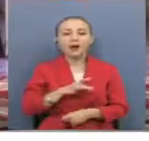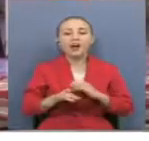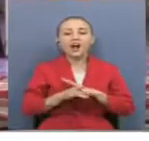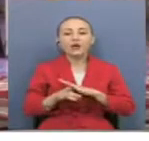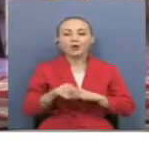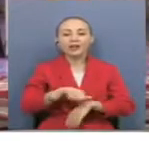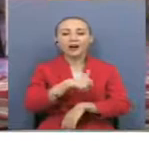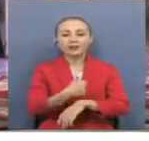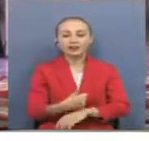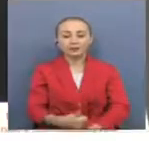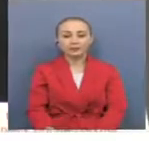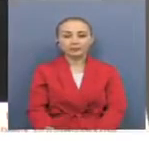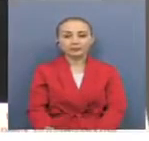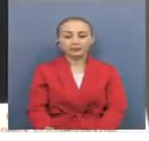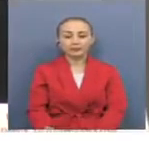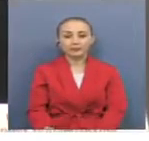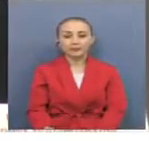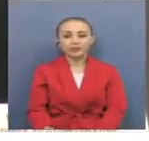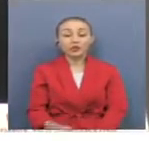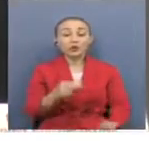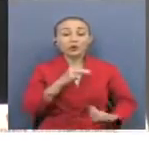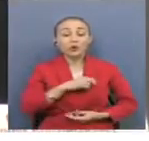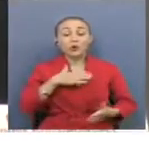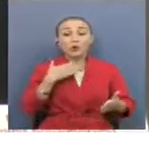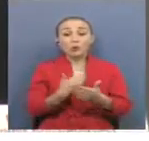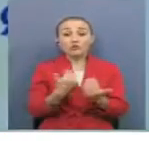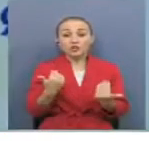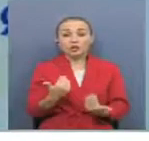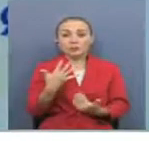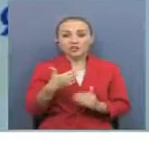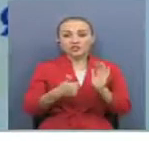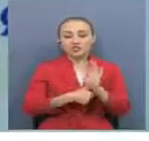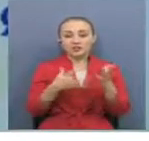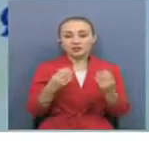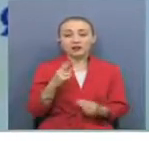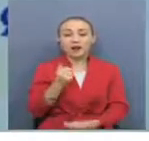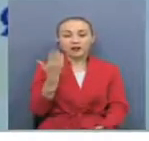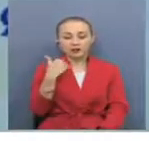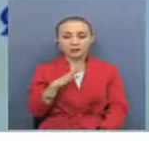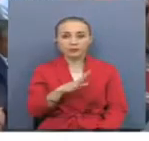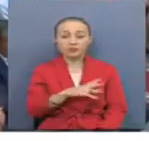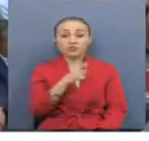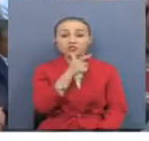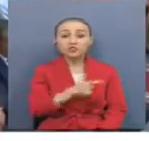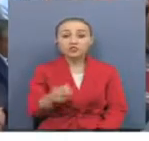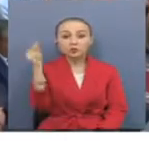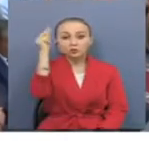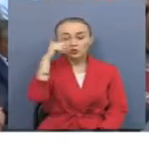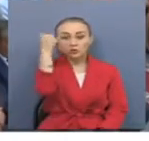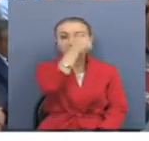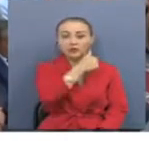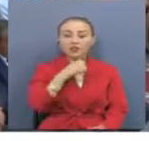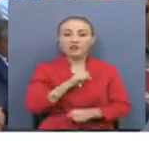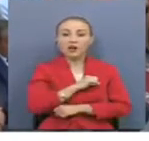Ендігі кезекте мұғалімдердің еңбек демалысы 56 күнге дейін созылады. Бүгінде өңірдегі білім саласында айшықты істер көп. Атап